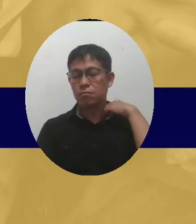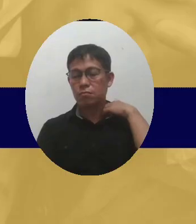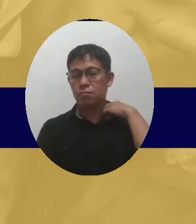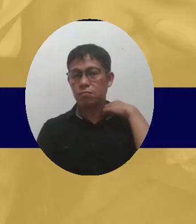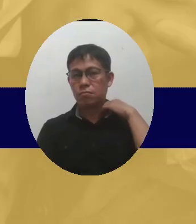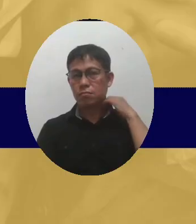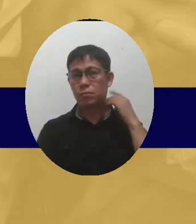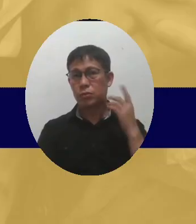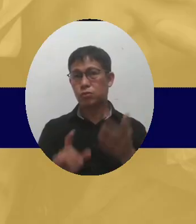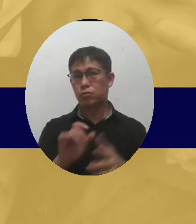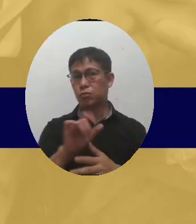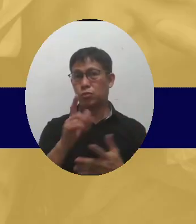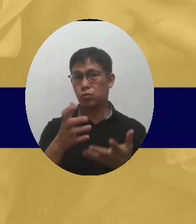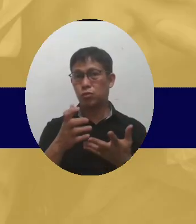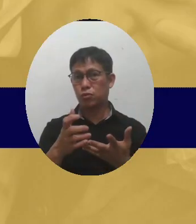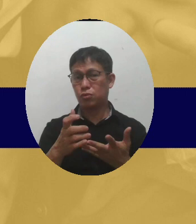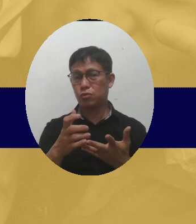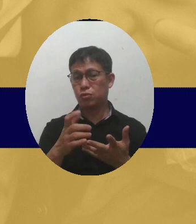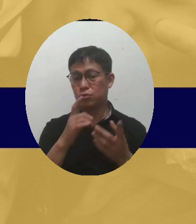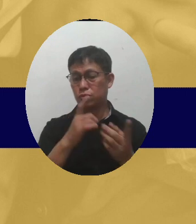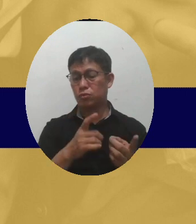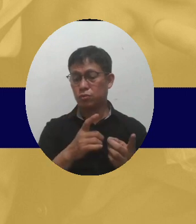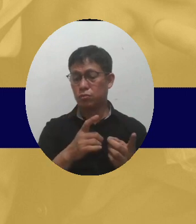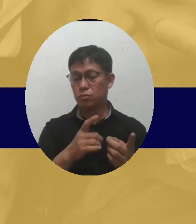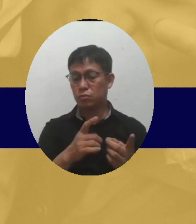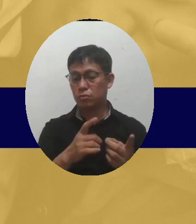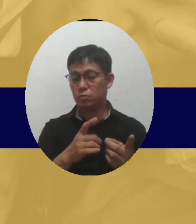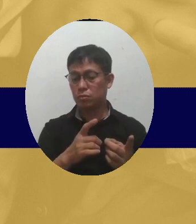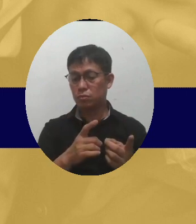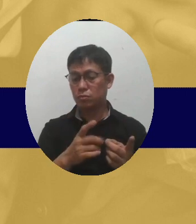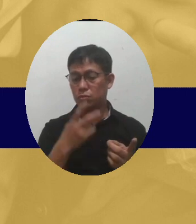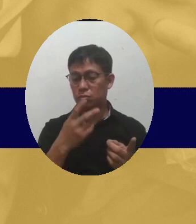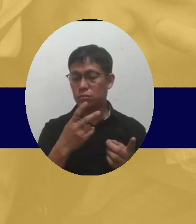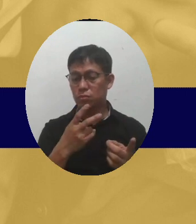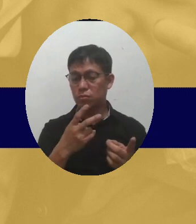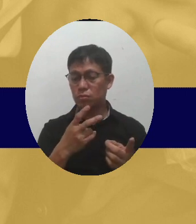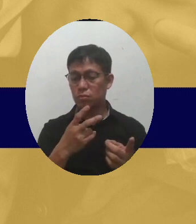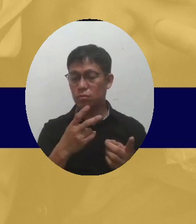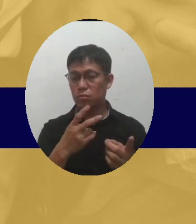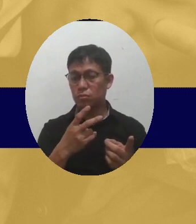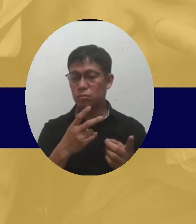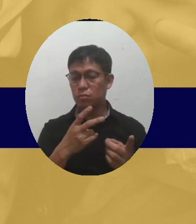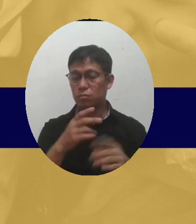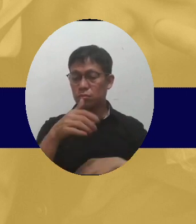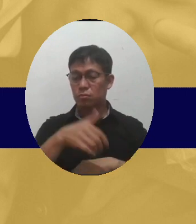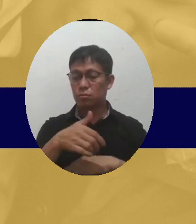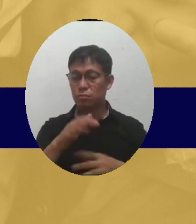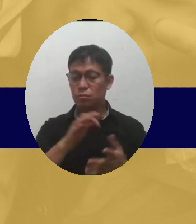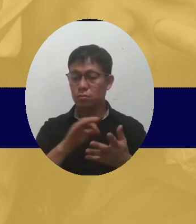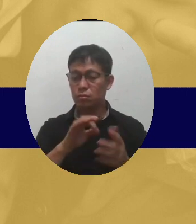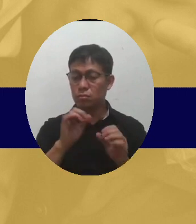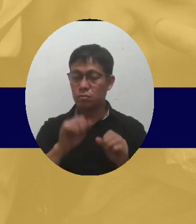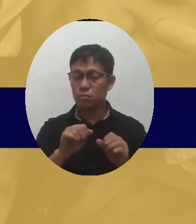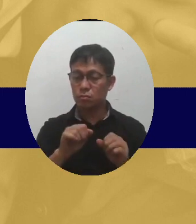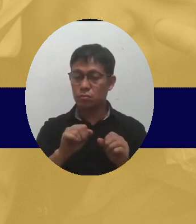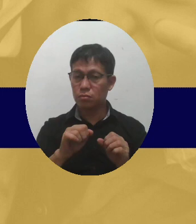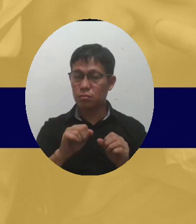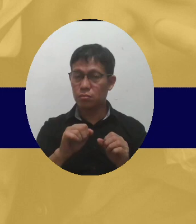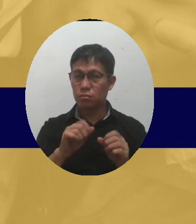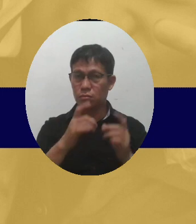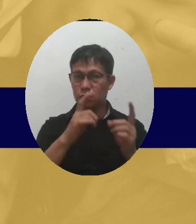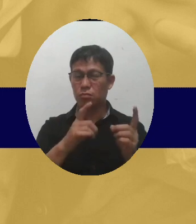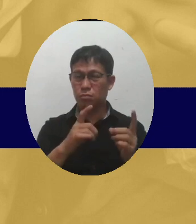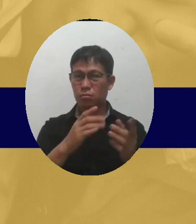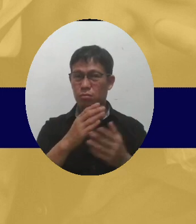Para sa mga nais magpadala ng tulong, nasa screen ang ating mga bank accounts. Pwede rin kayong mag-donate sa pamamagitan